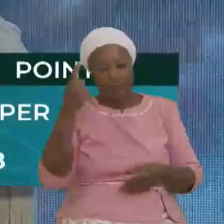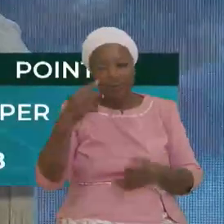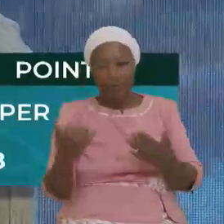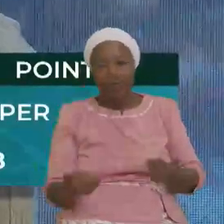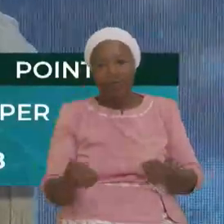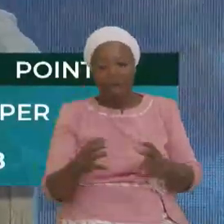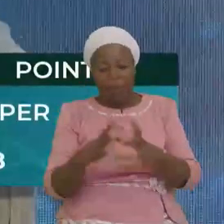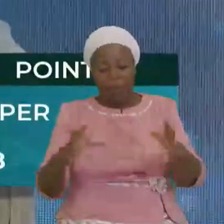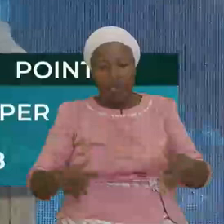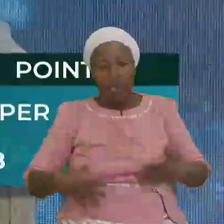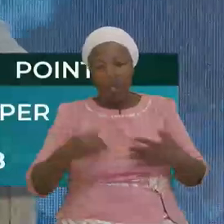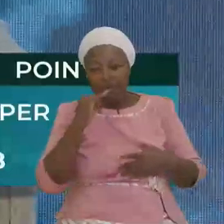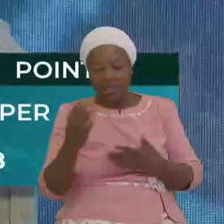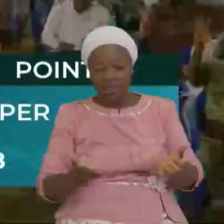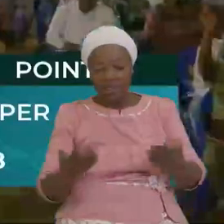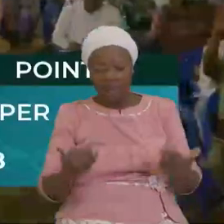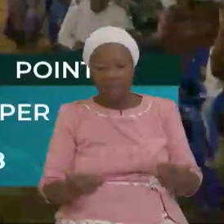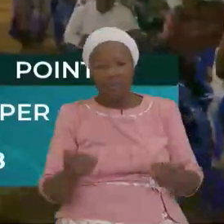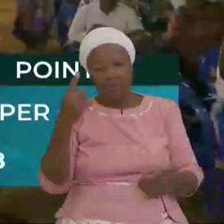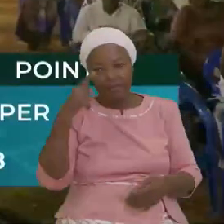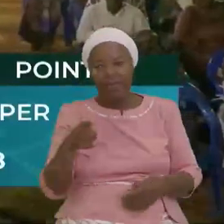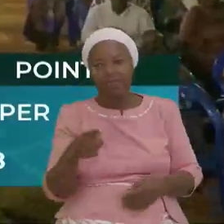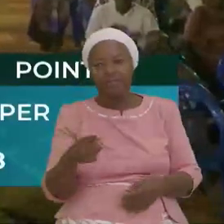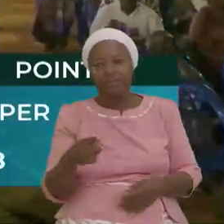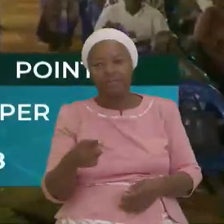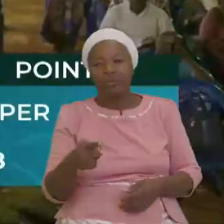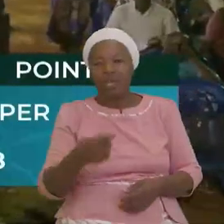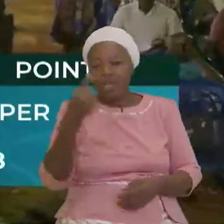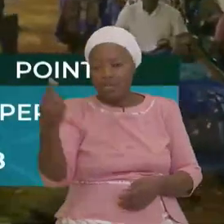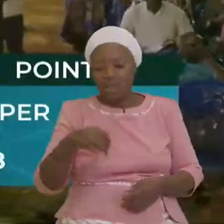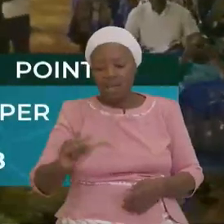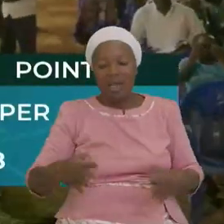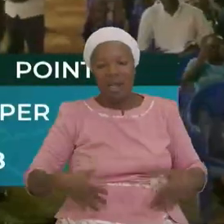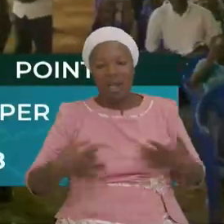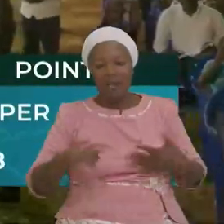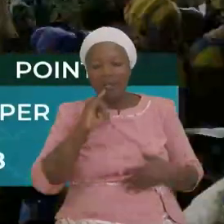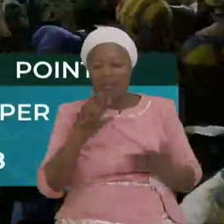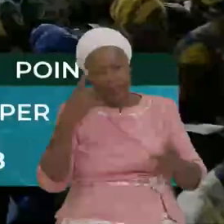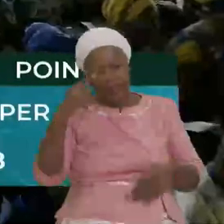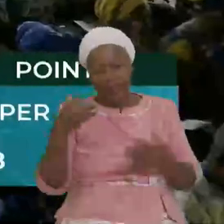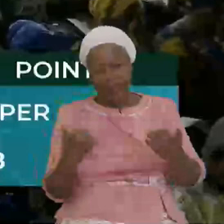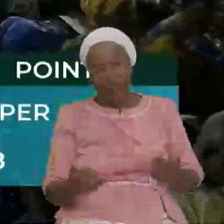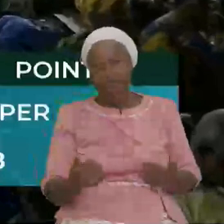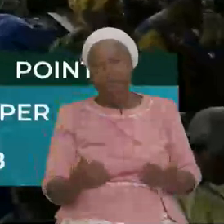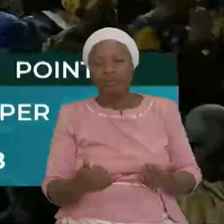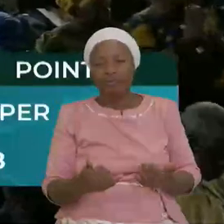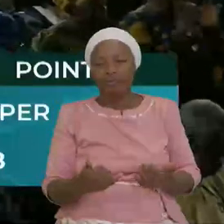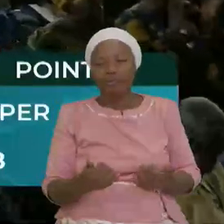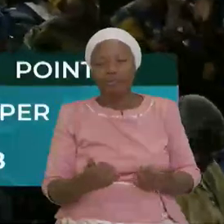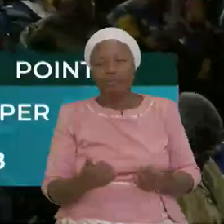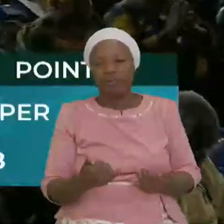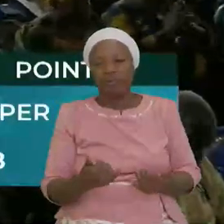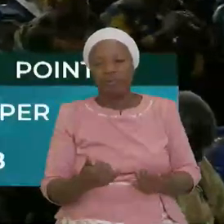La vie est disponible pour vous maintenant. La vie abondante est pour vous maintenant. La